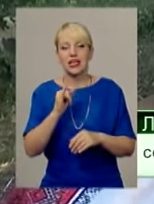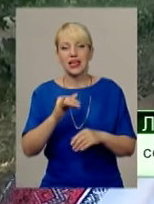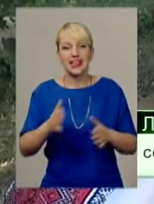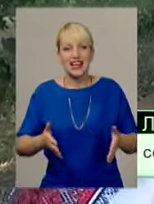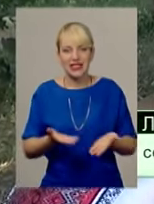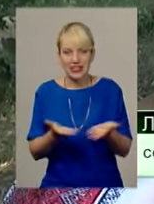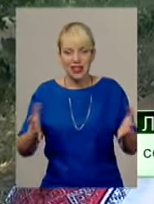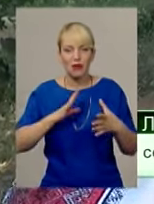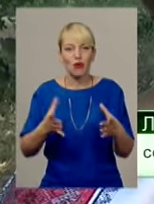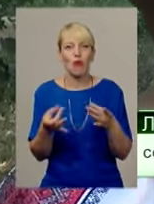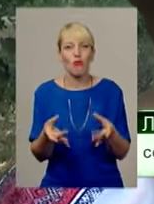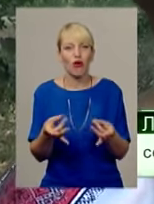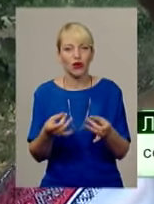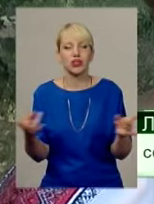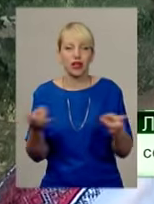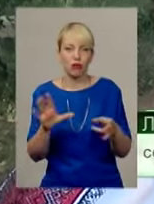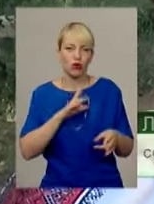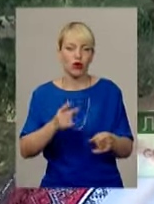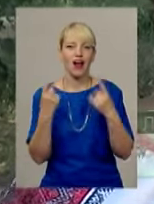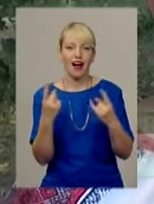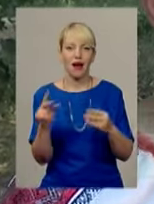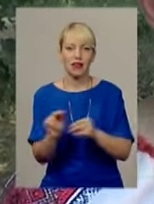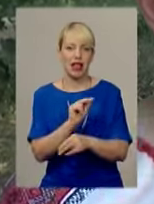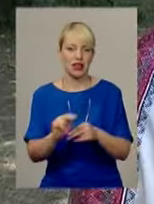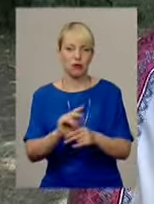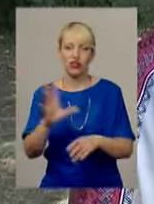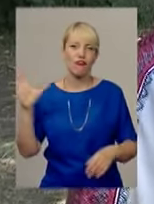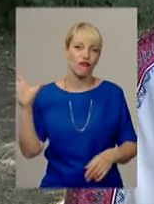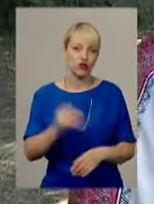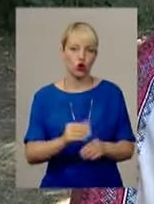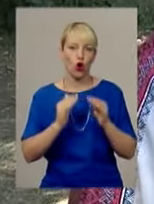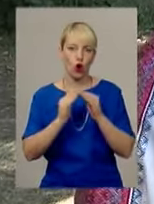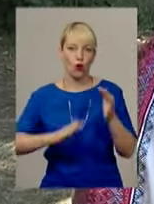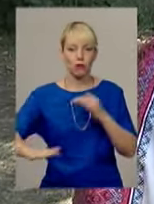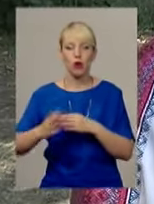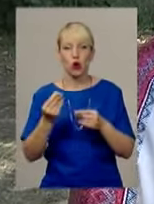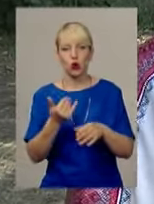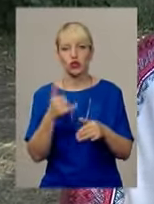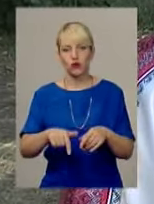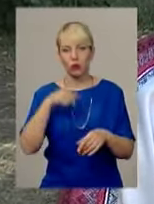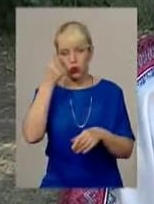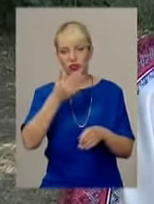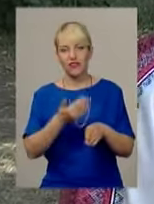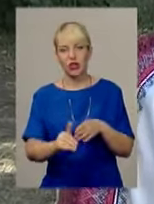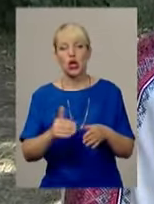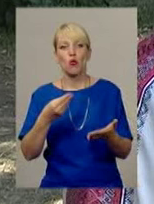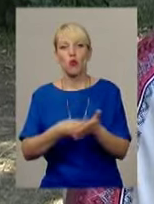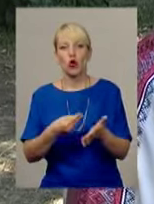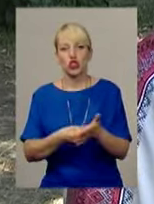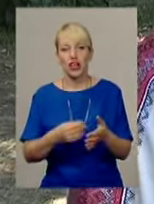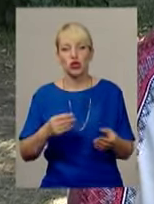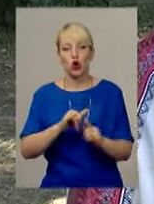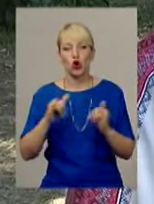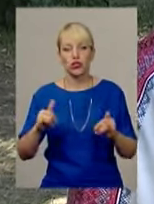було мокро і так далі. Нам треба було робити капітальний ремонт цього приміщення. Кошти в нас в цьому році ми виділили з бюджету розвитку, залишок у нас